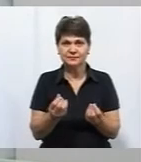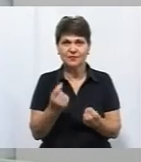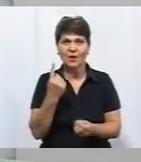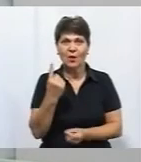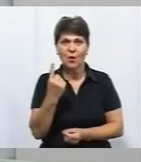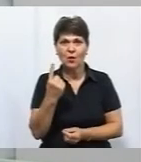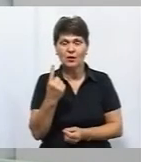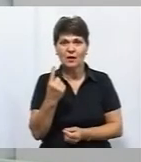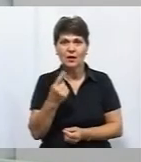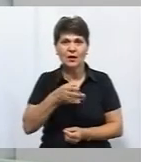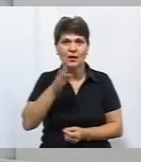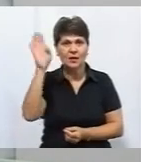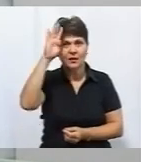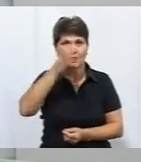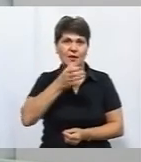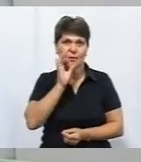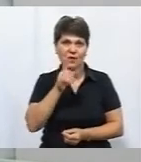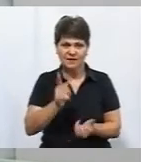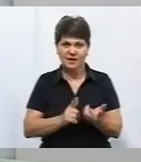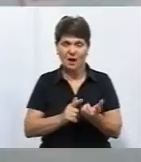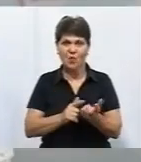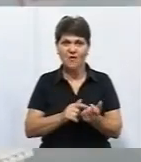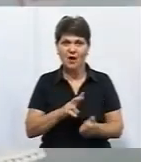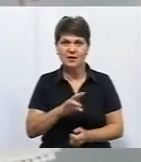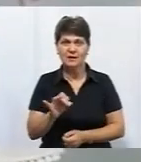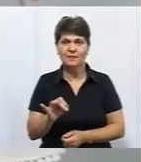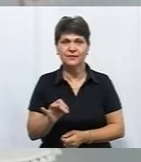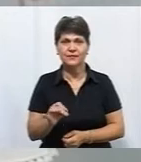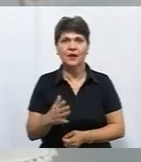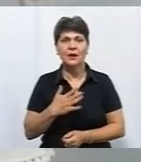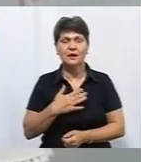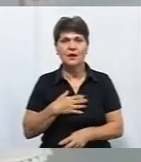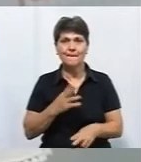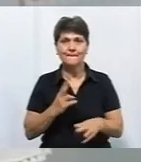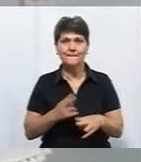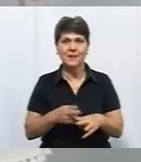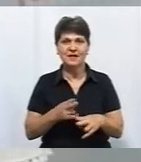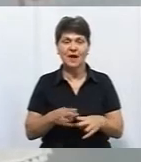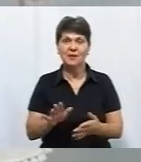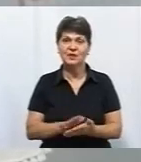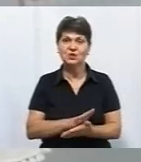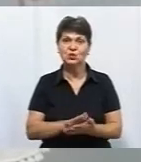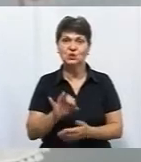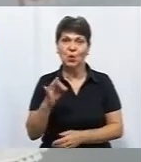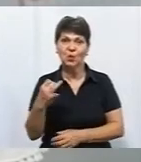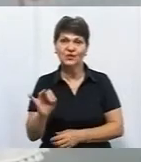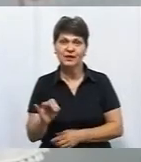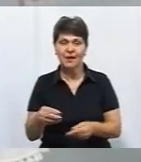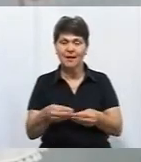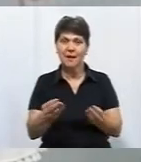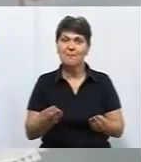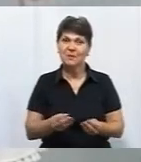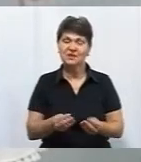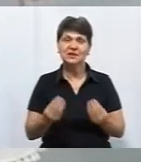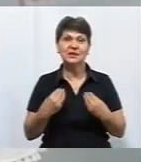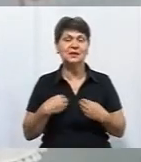однієї поїлки, чи рахували ви це? Так як нам з метал безкоштовно надали, і самі мисочки теж надали